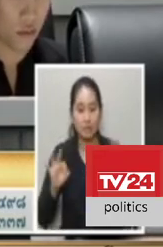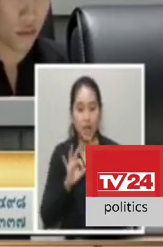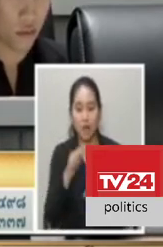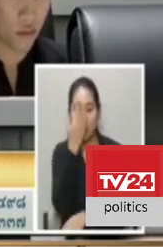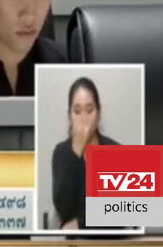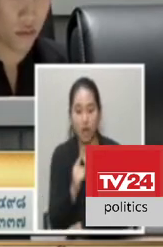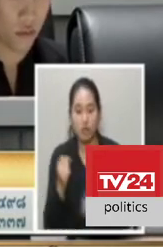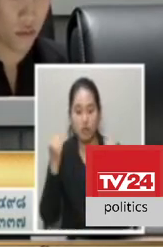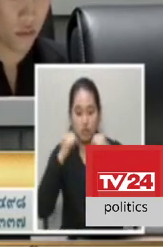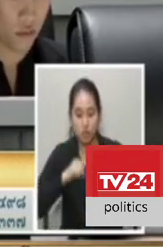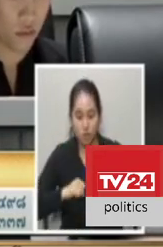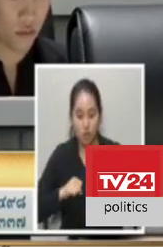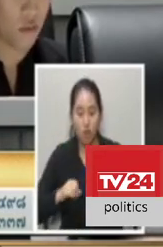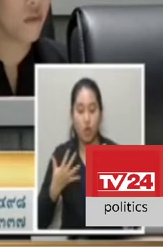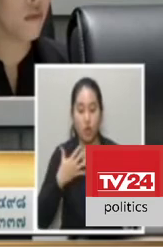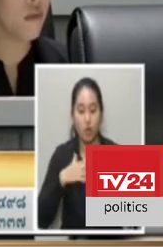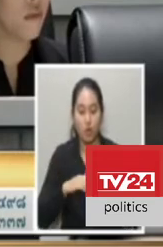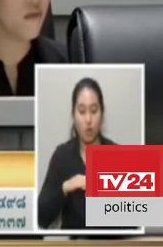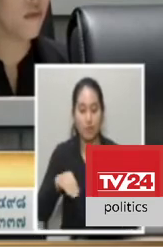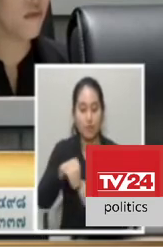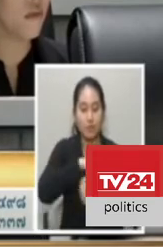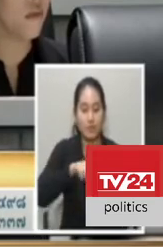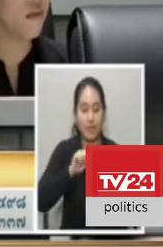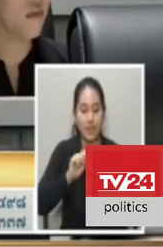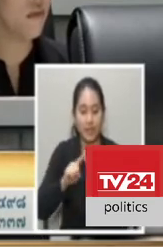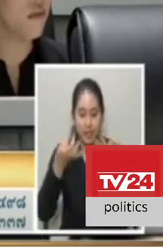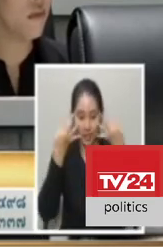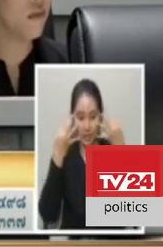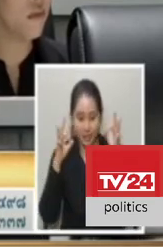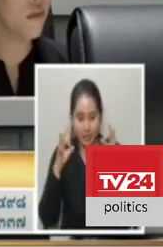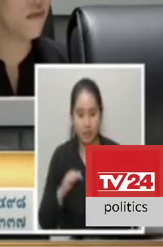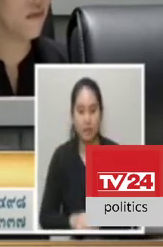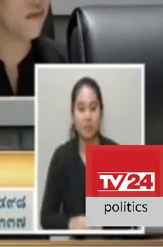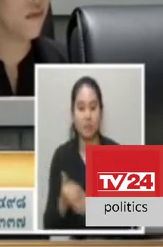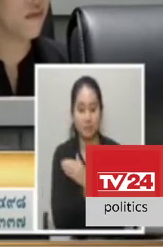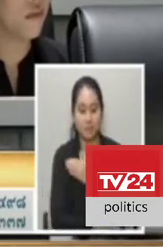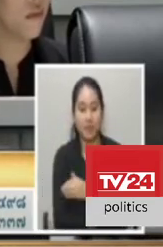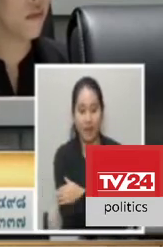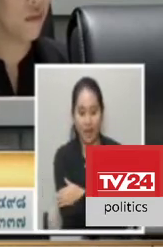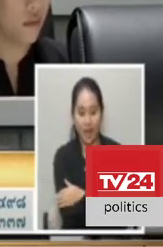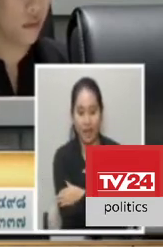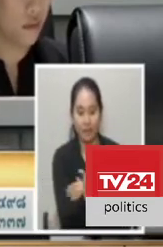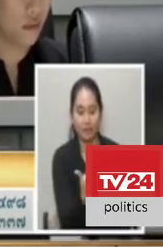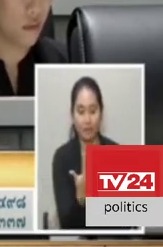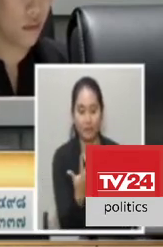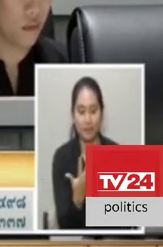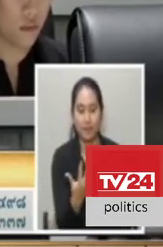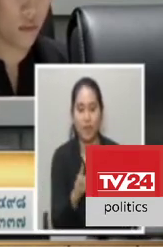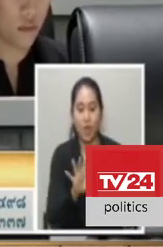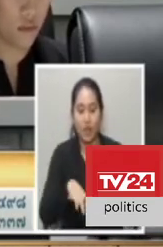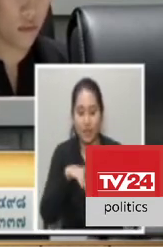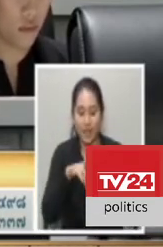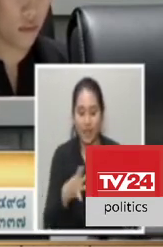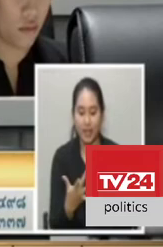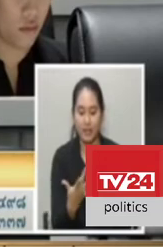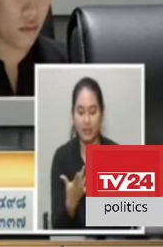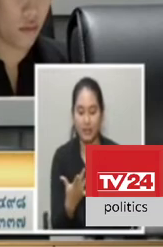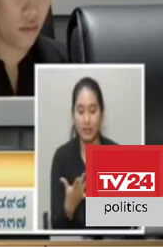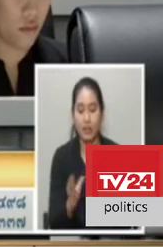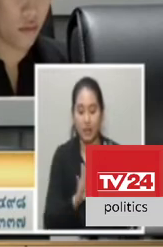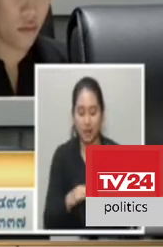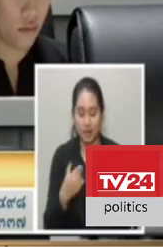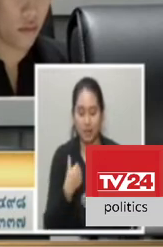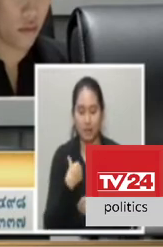เสรีทางการค้ากับประเทศคู่เจรจาอีก5ประเทศที่เหลืออยู่แล้วนั่นก็คือออสเตรเลียนิวซีแลนด์เกาหลีญี่ปุ่นและ